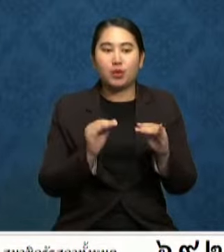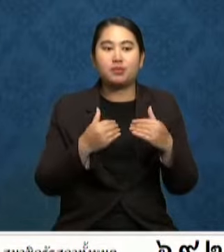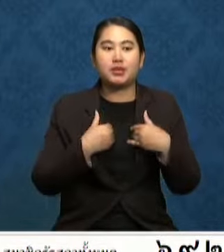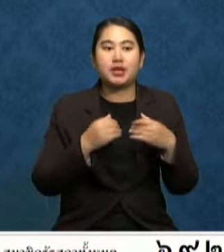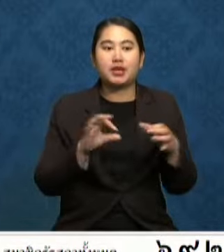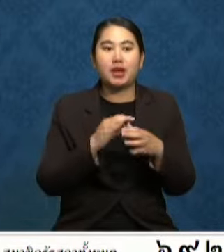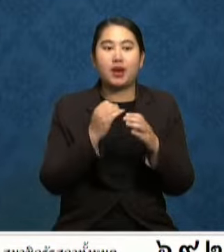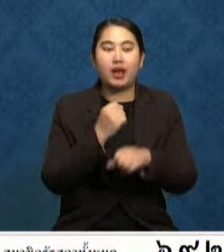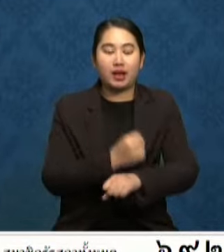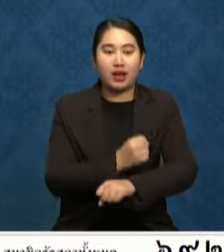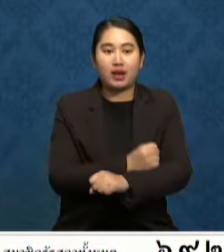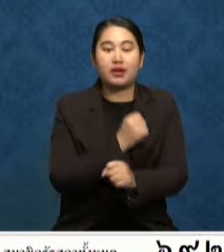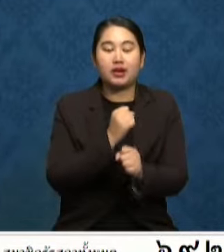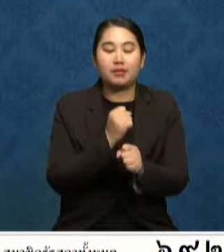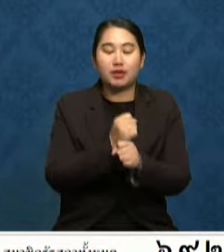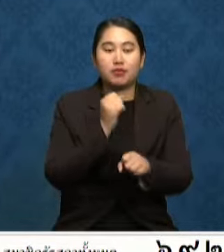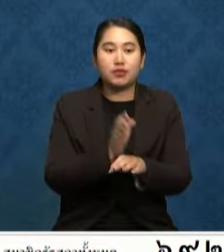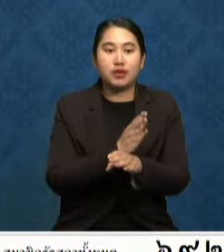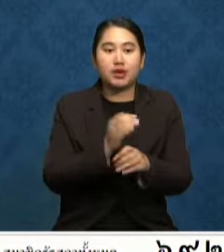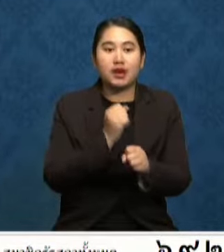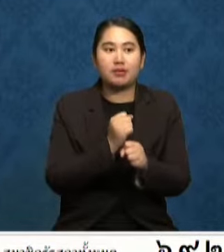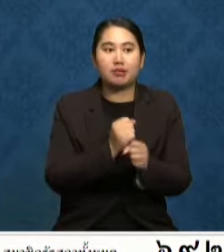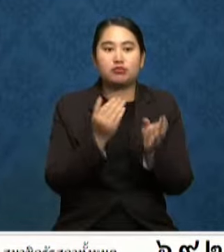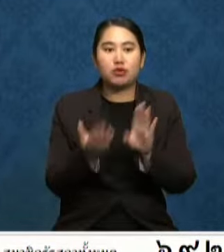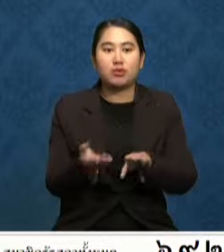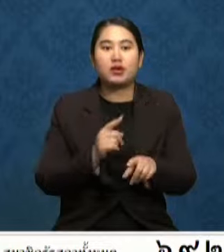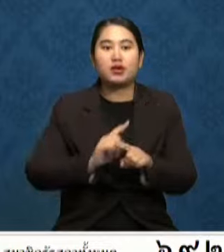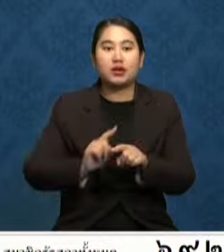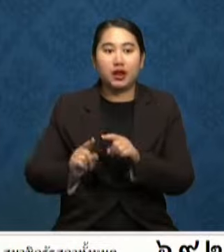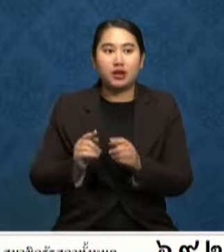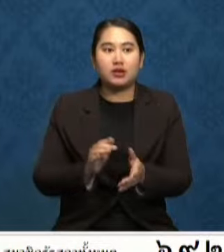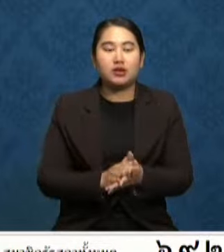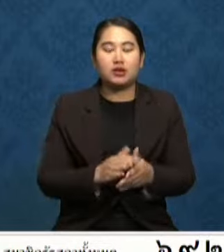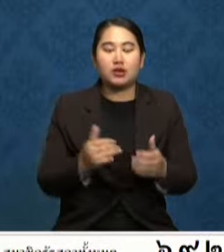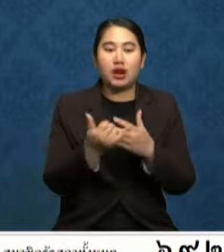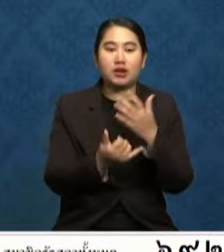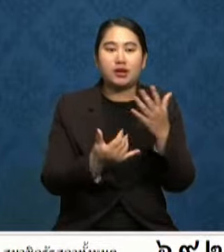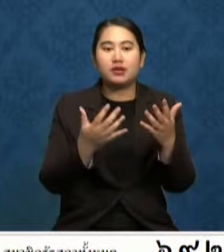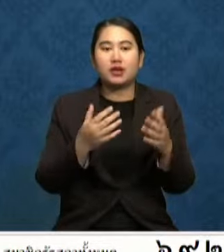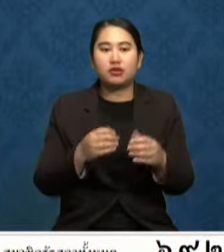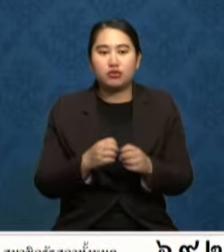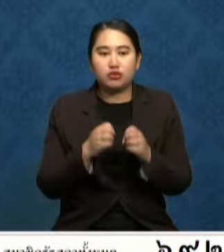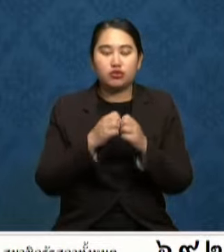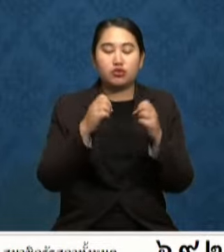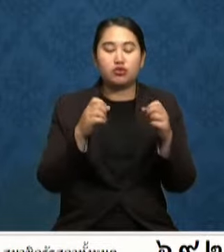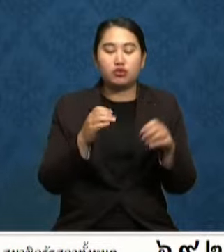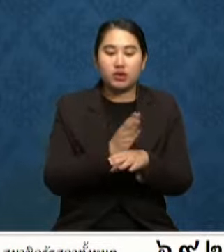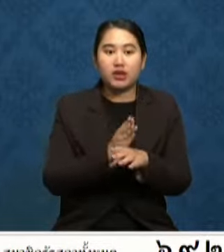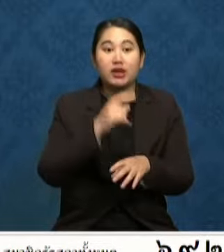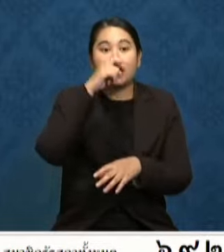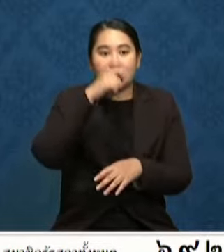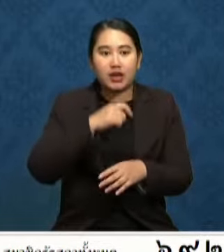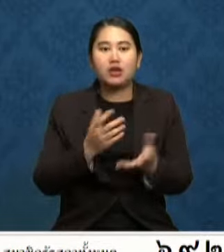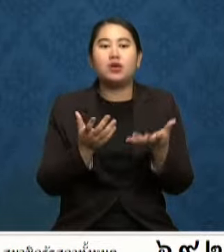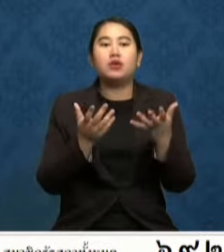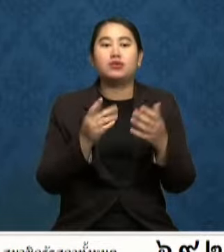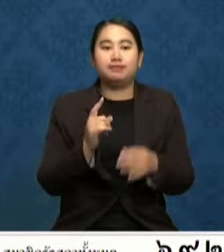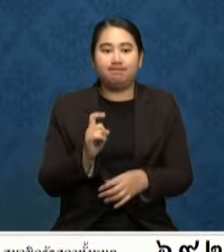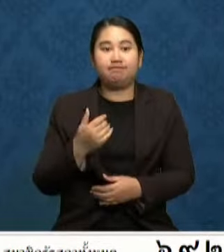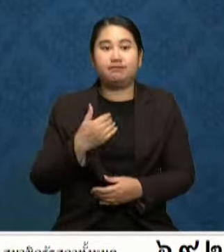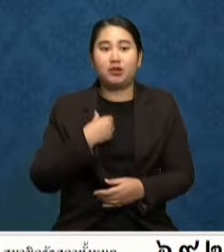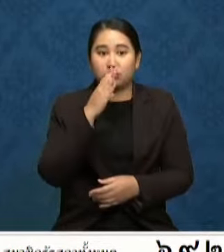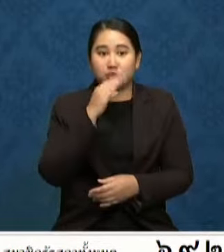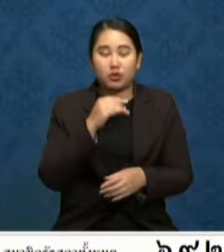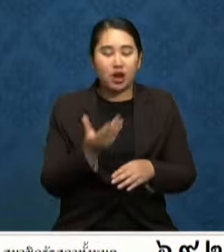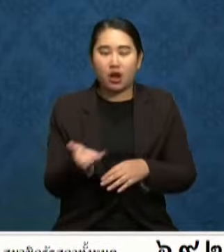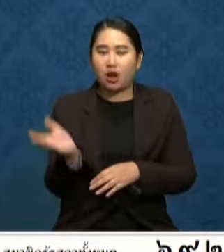แงงานวนนี้ พูดเรื่องตุกิจเกง ตุลกิข้ามชาติมาเบียดตุลกิจเล็กน้อยตายหมด นี่